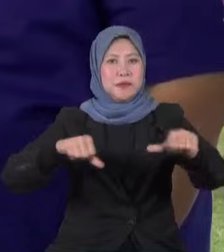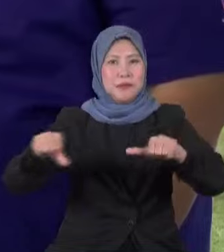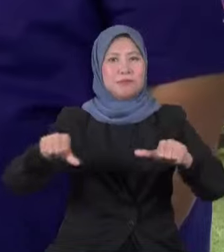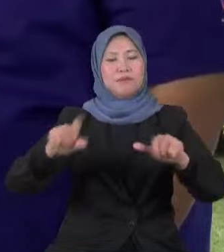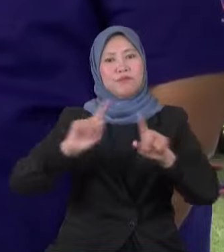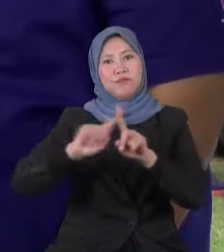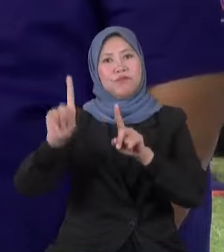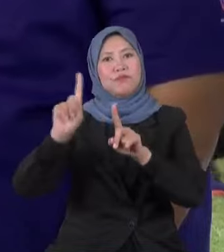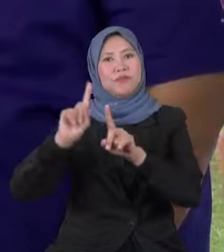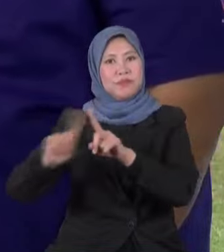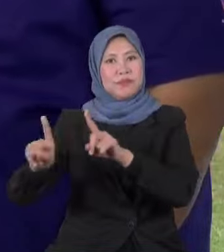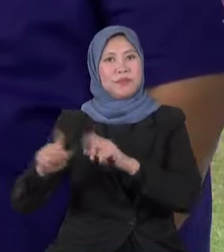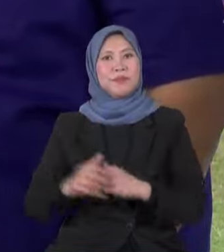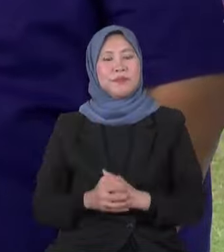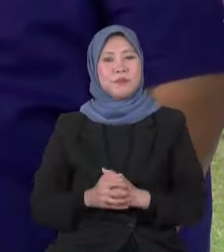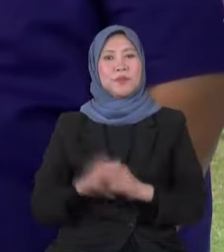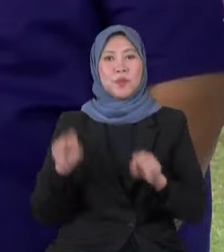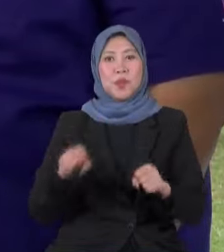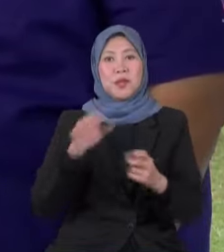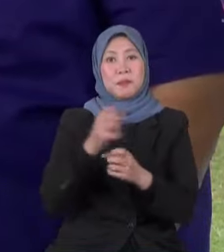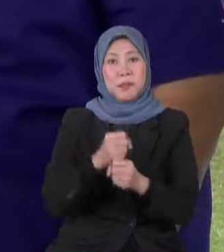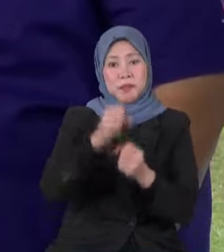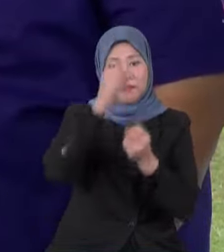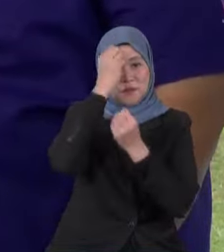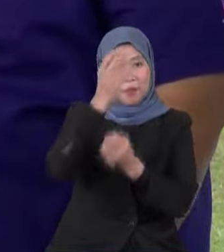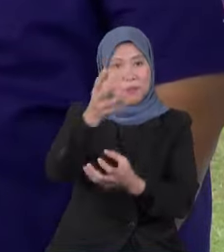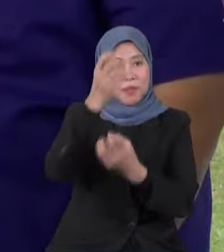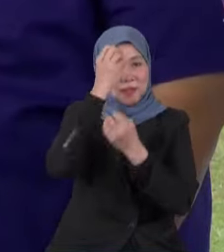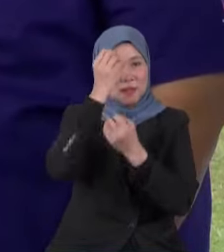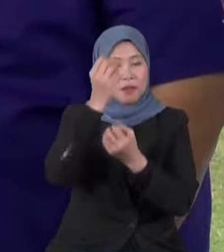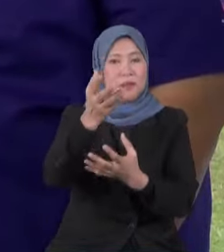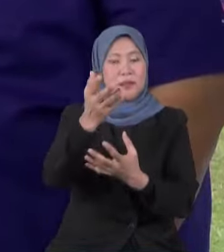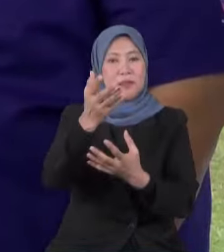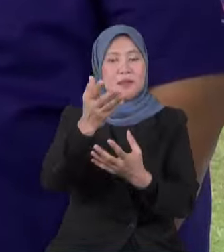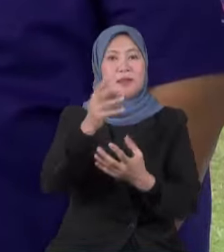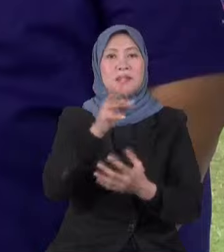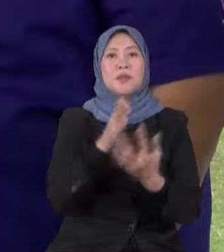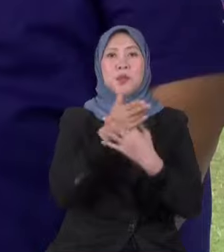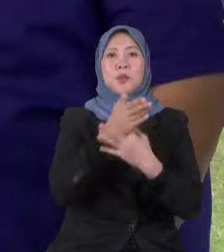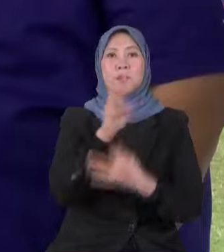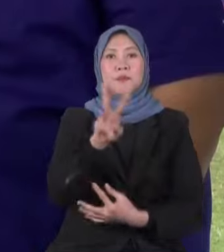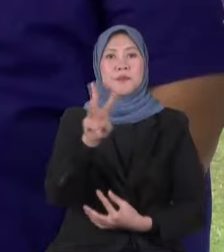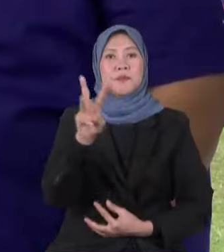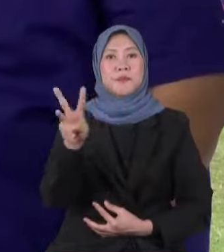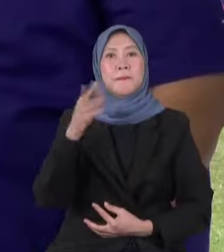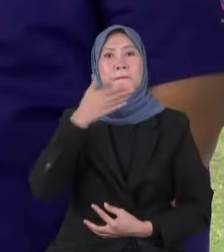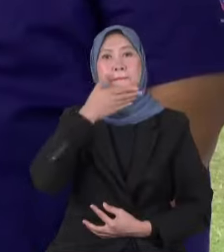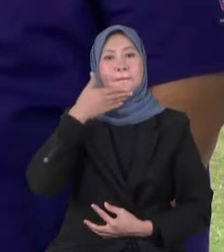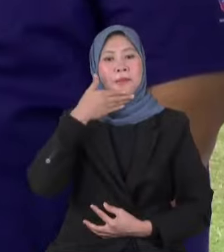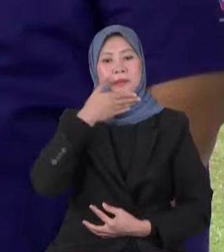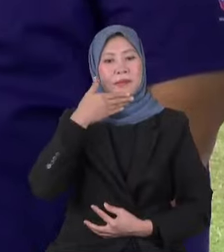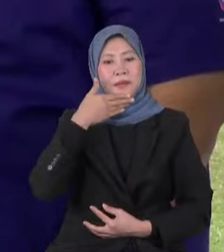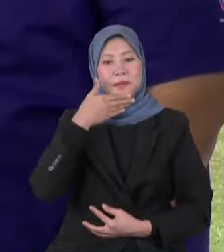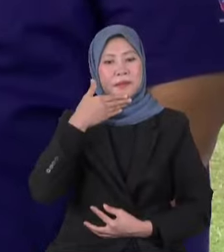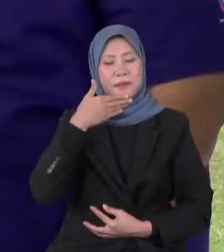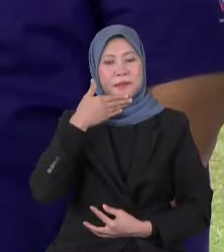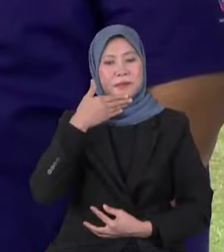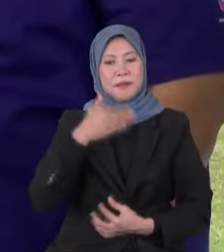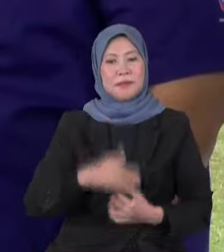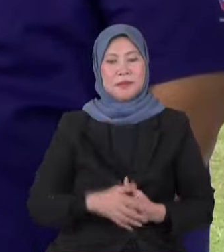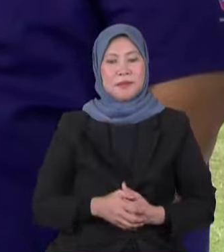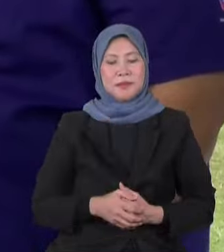kata boleh dapatkan maklumat melalui portal belia.my dan juga